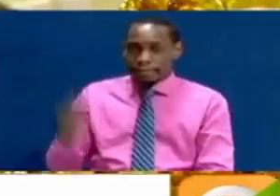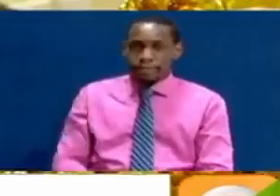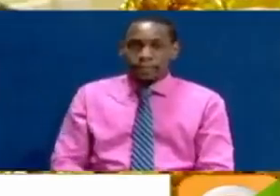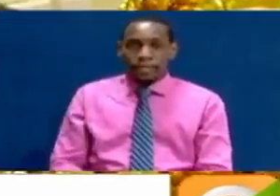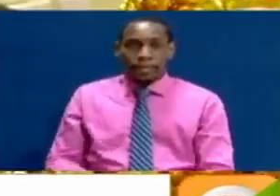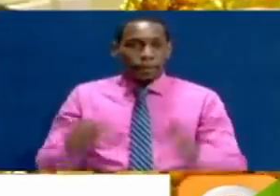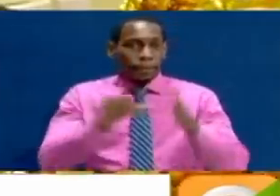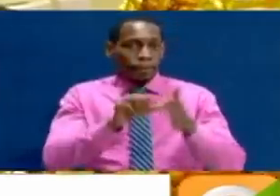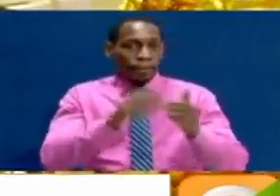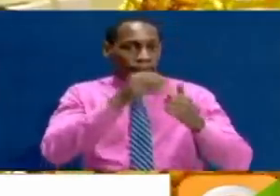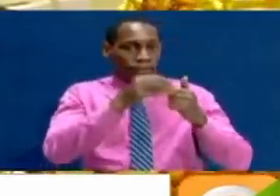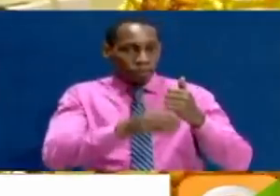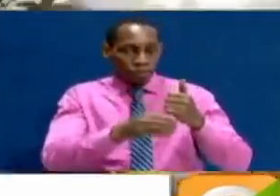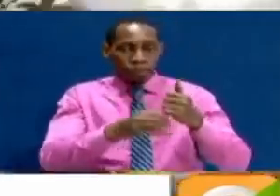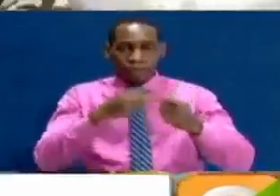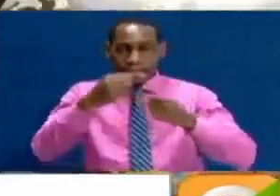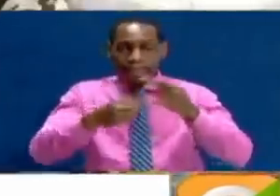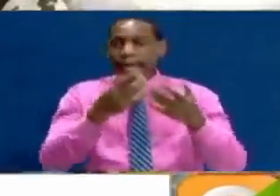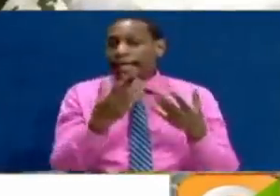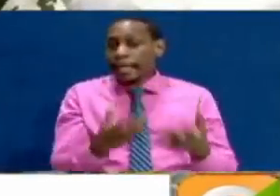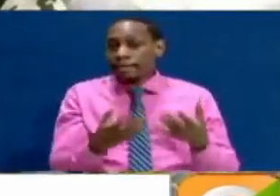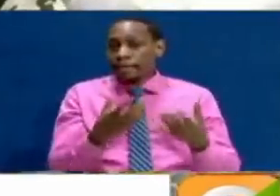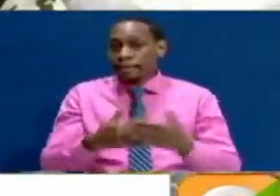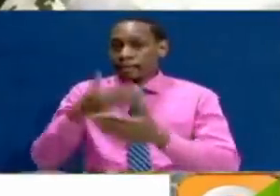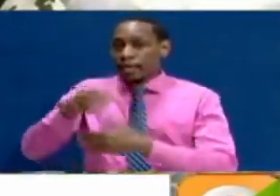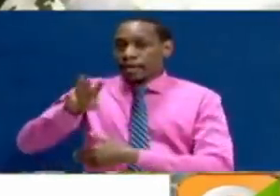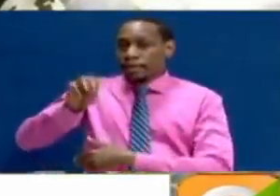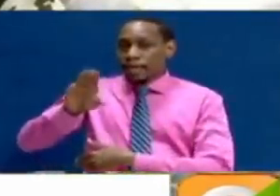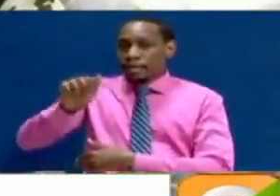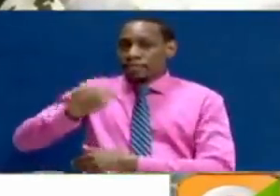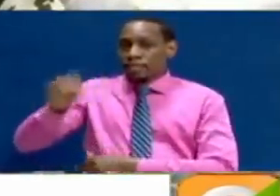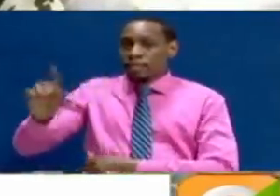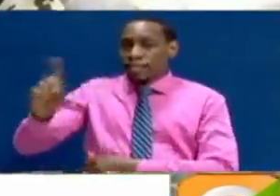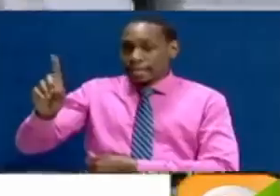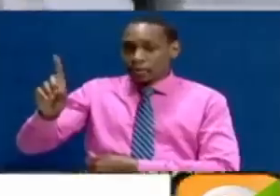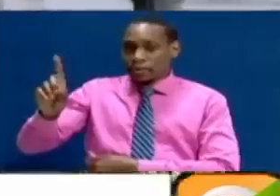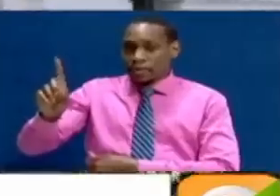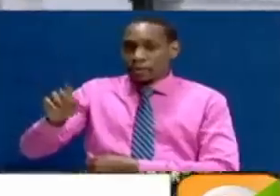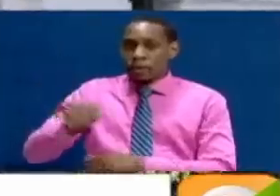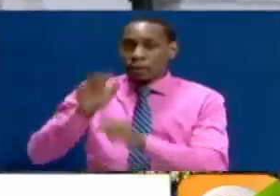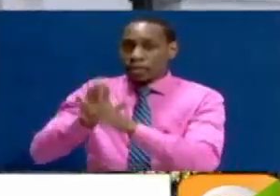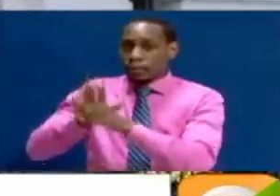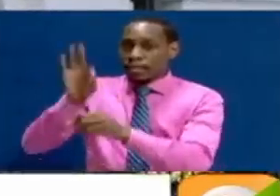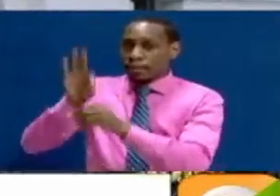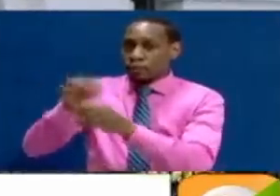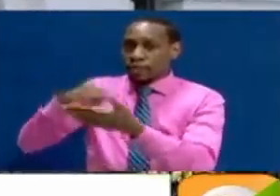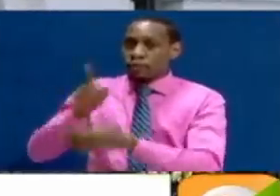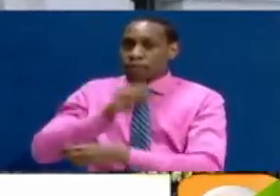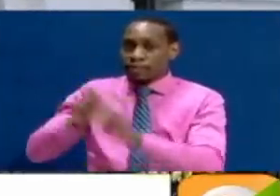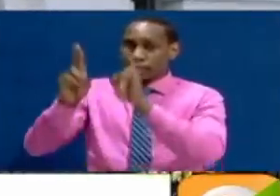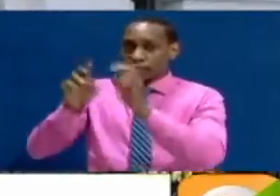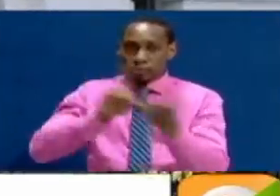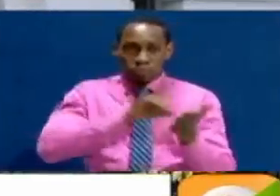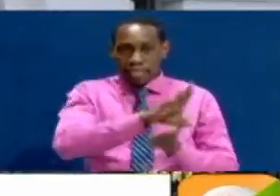Kitumbua cha gavana Mike Sonko kimeonekana kuingia mchanga baada ya wakilishi wadi wa kaunti ya Nairobi kwa wingi wa kura kuidhinisha hoja